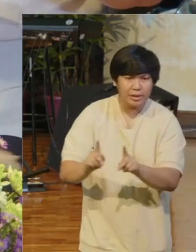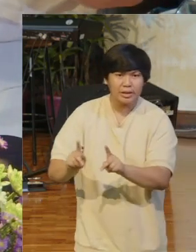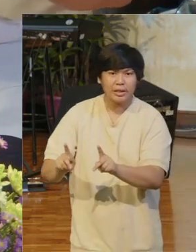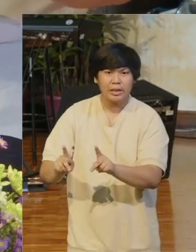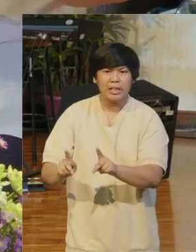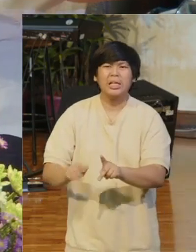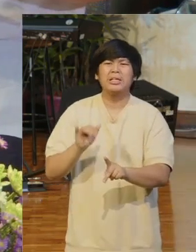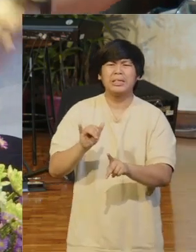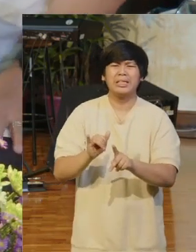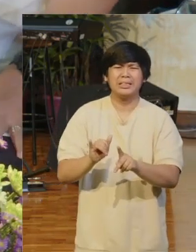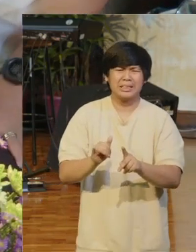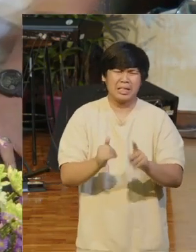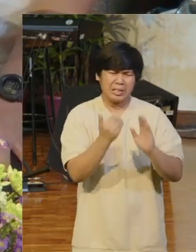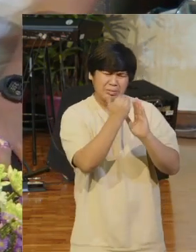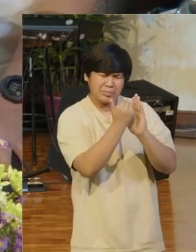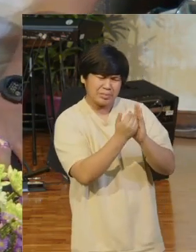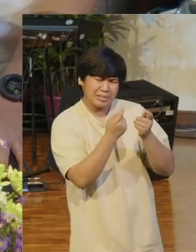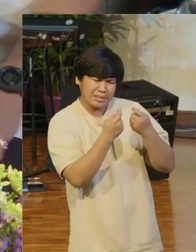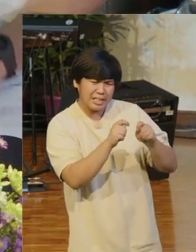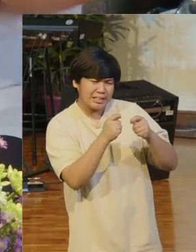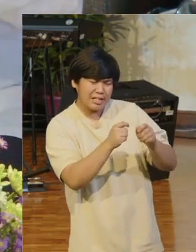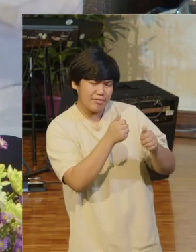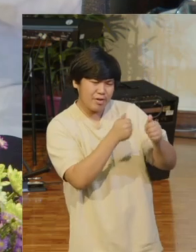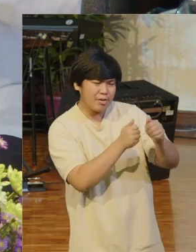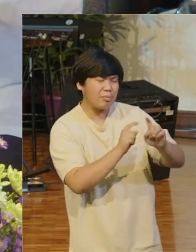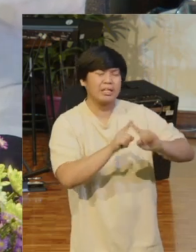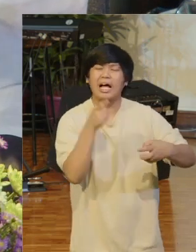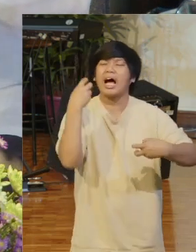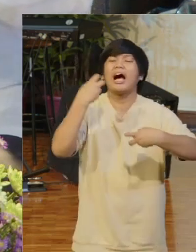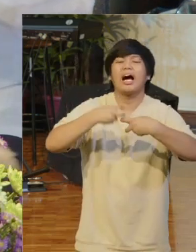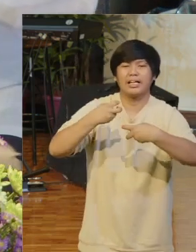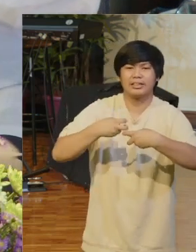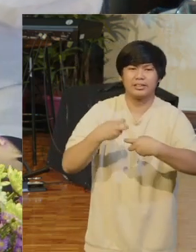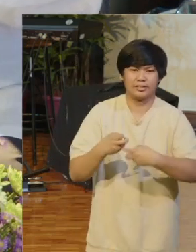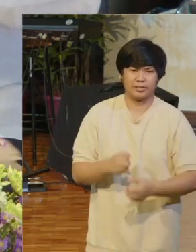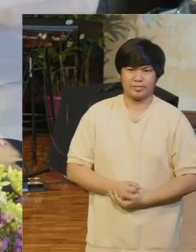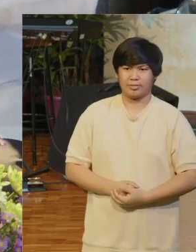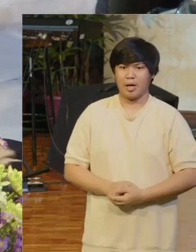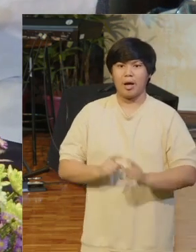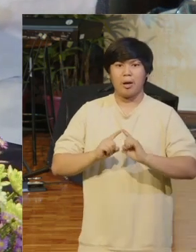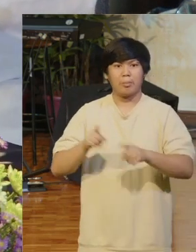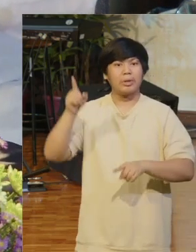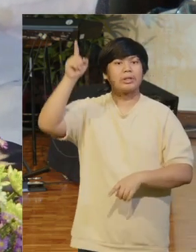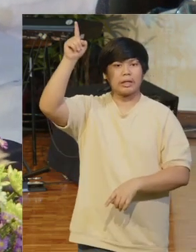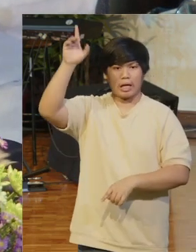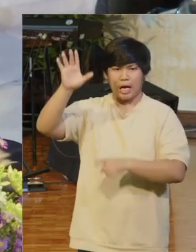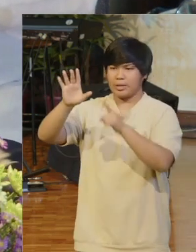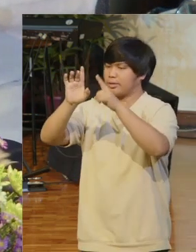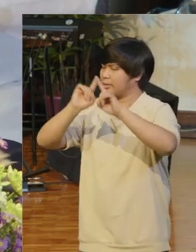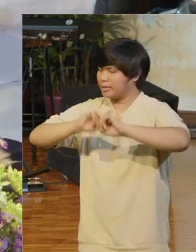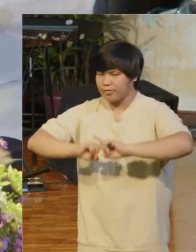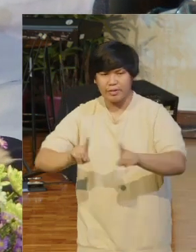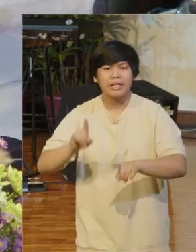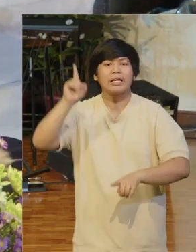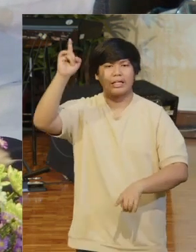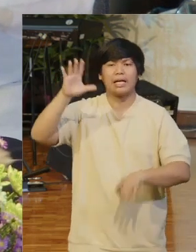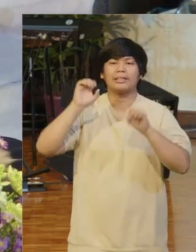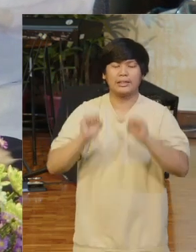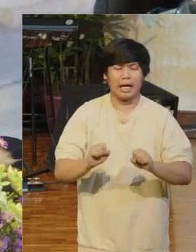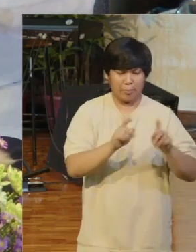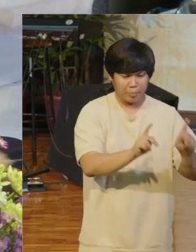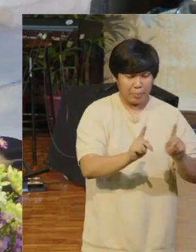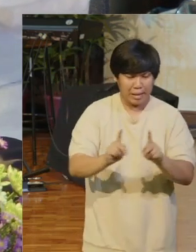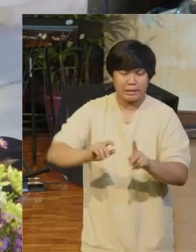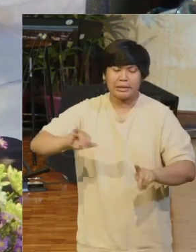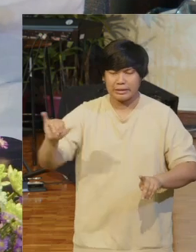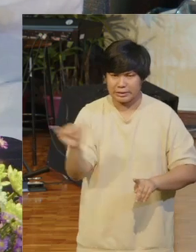aming layunin. Hindi ganoon ang Diyos. Alam na niya kung ano yung mangyayari kasi pinlano na niya. Hindi lang yon